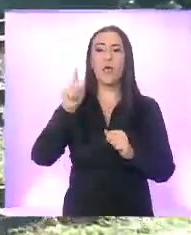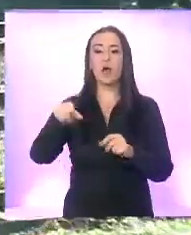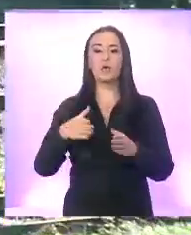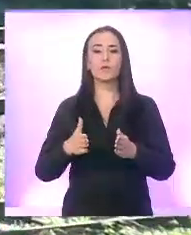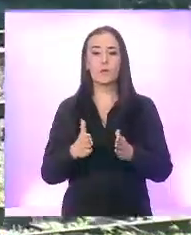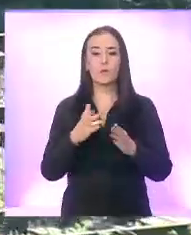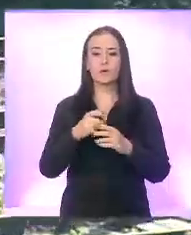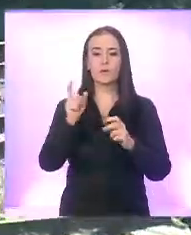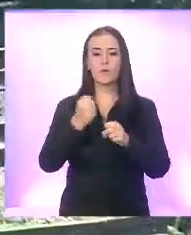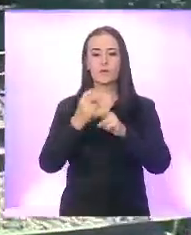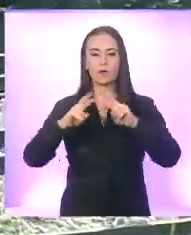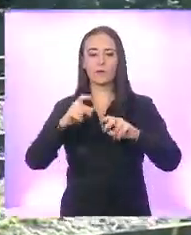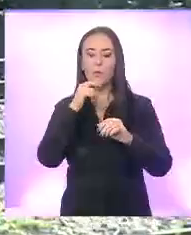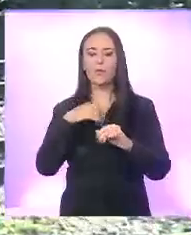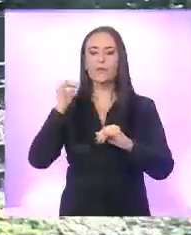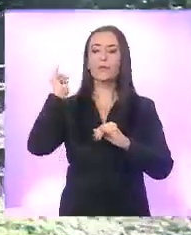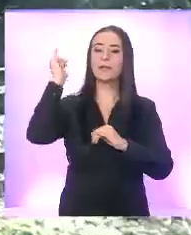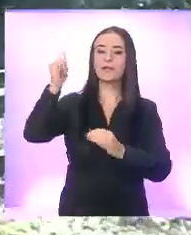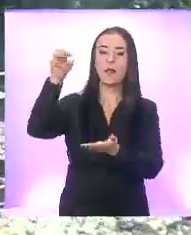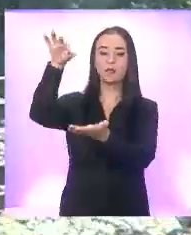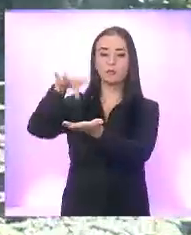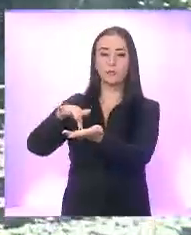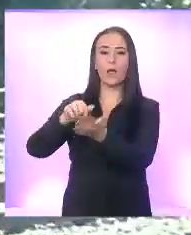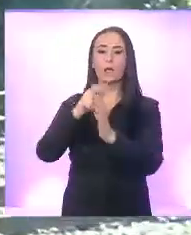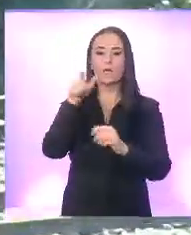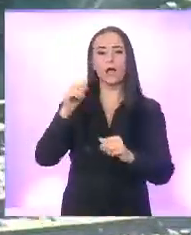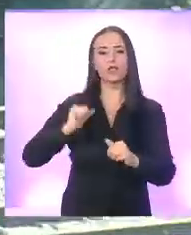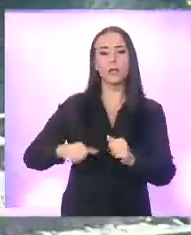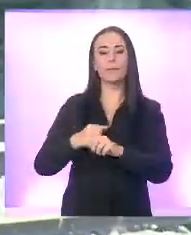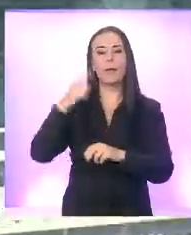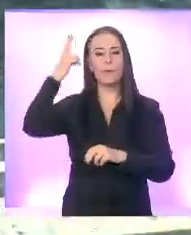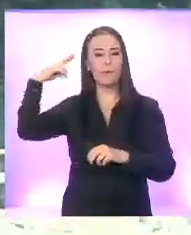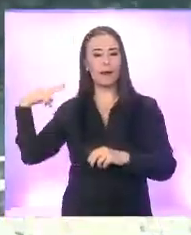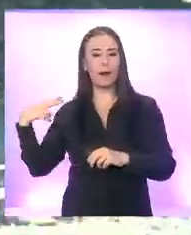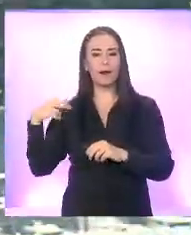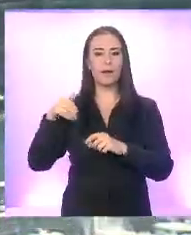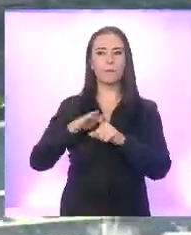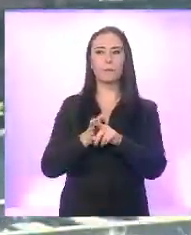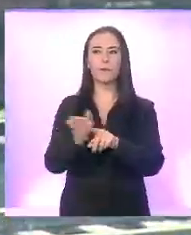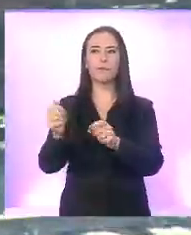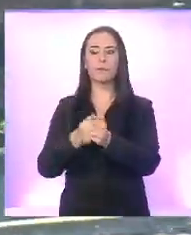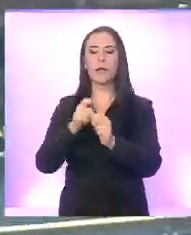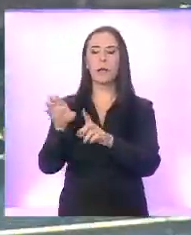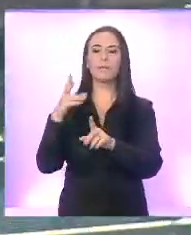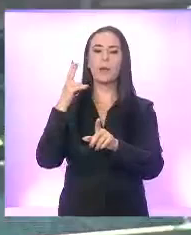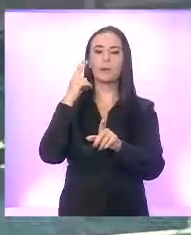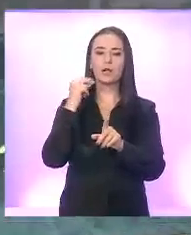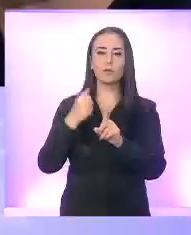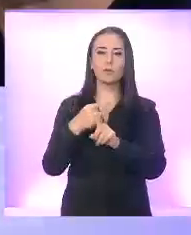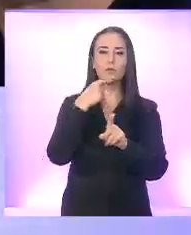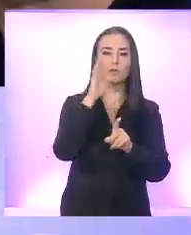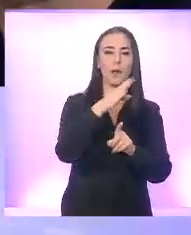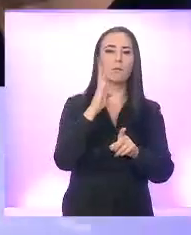alte zone turistice învecinate, în zona Constanța, Mangalia, 2 Mai, Vama Veche, de la Brașov după aceea